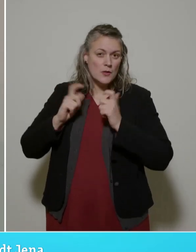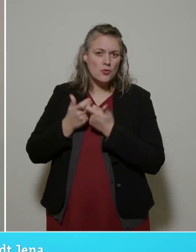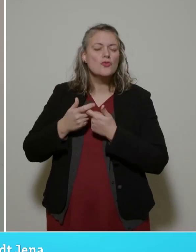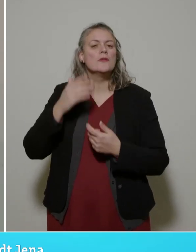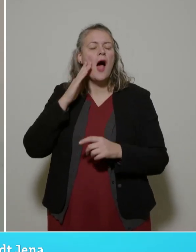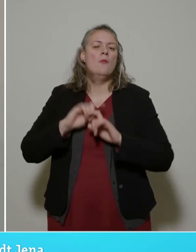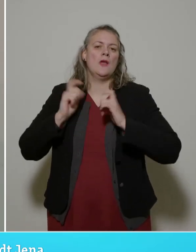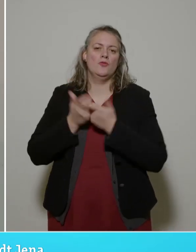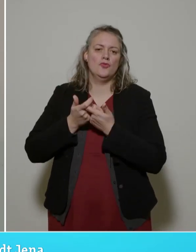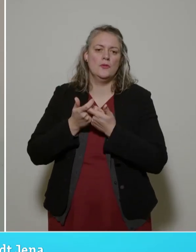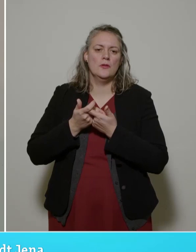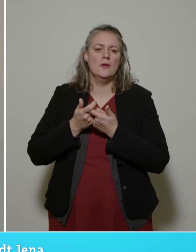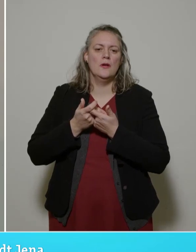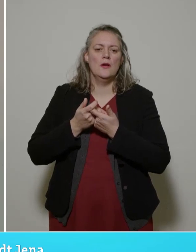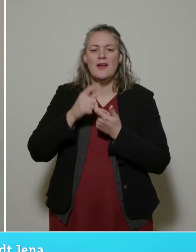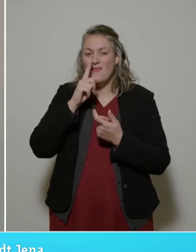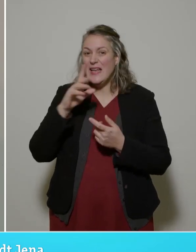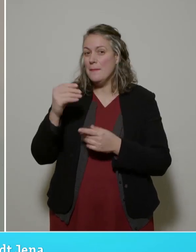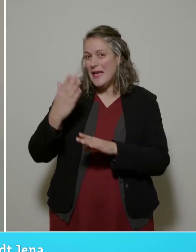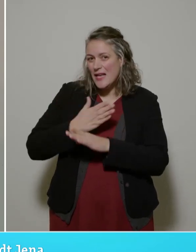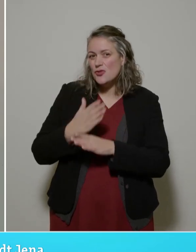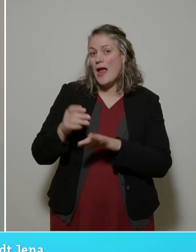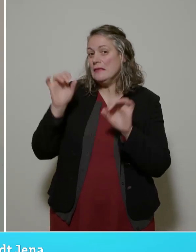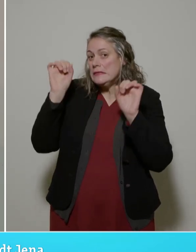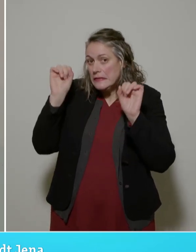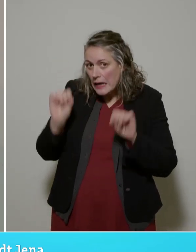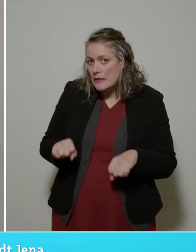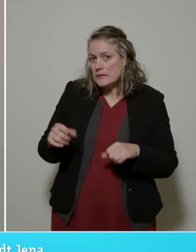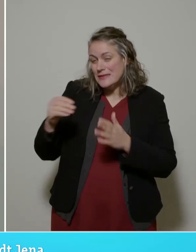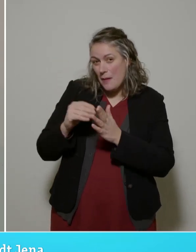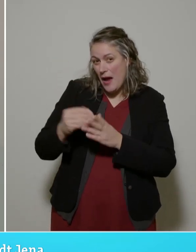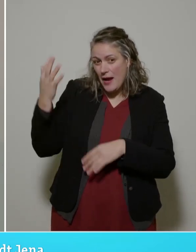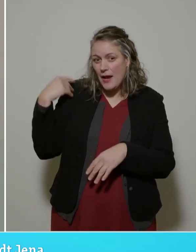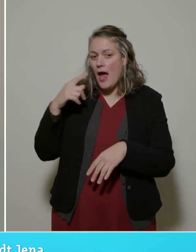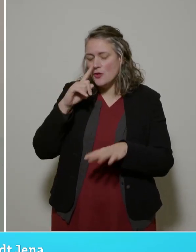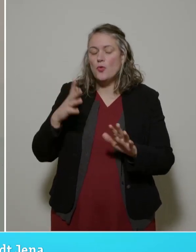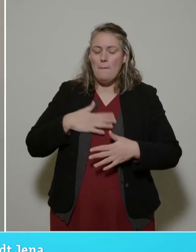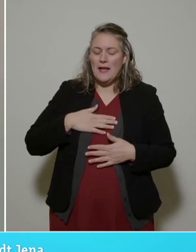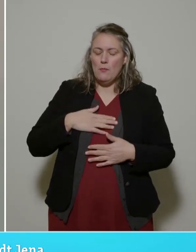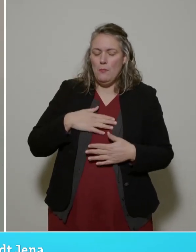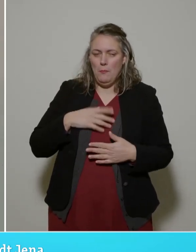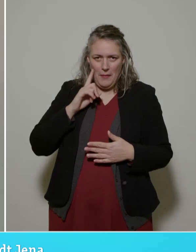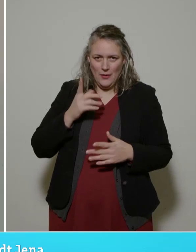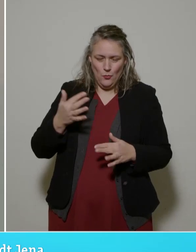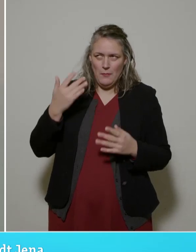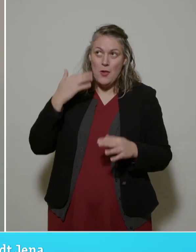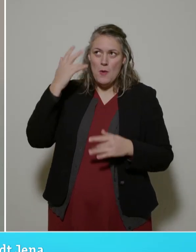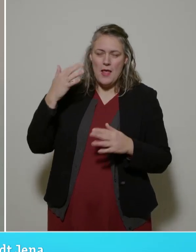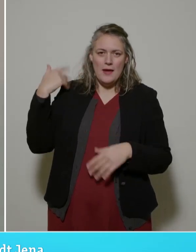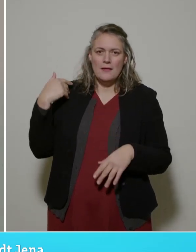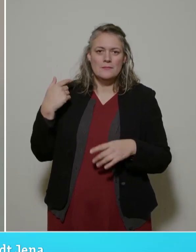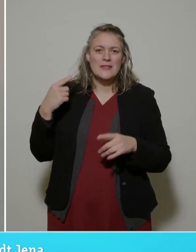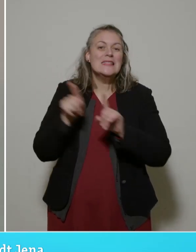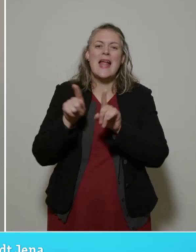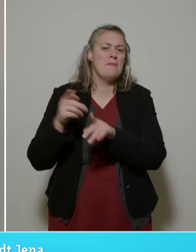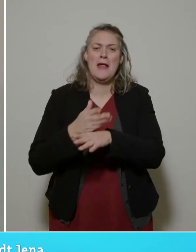der Hauptausschuss, wenn er mitentscheiden hätte dürfen, das ist ja meine Position, nicht anders